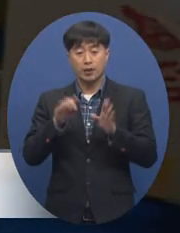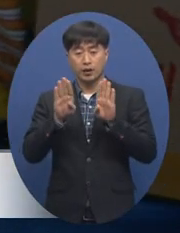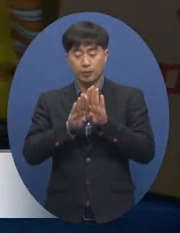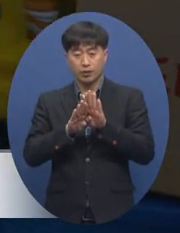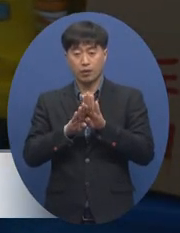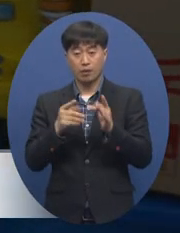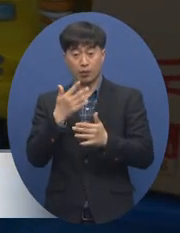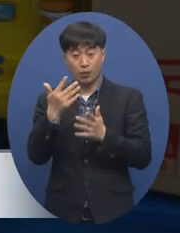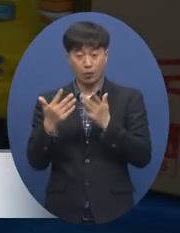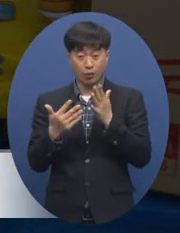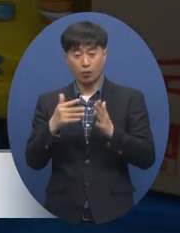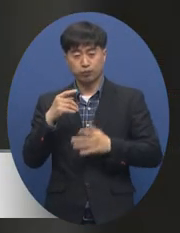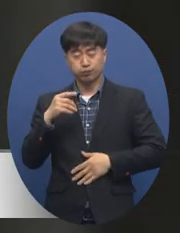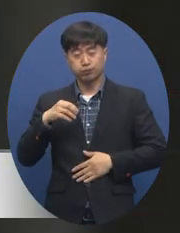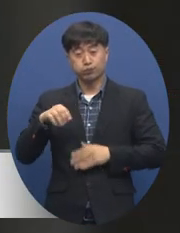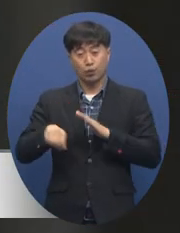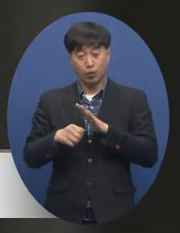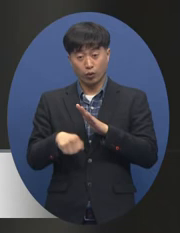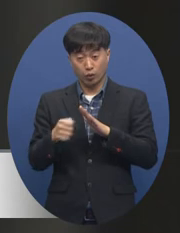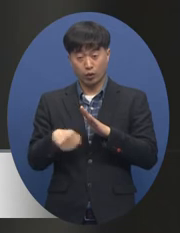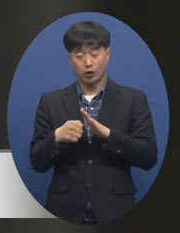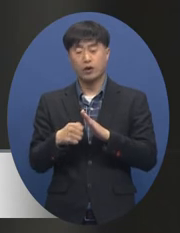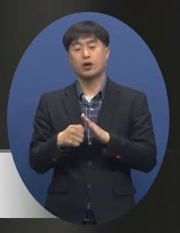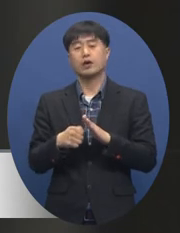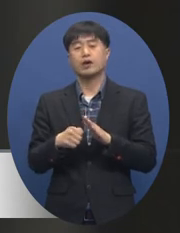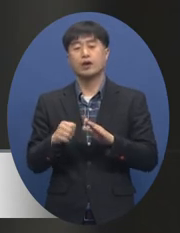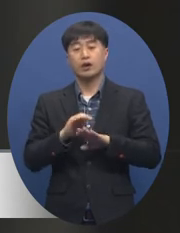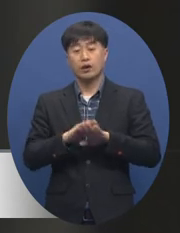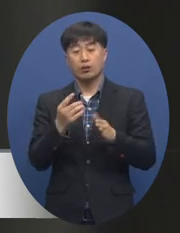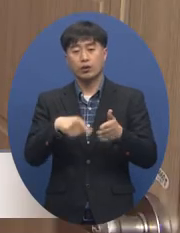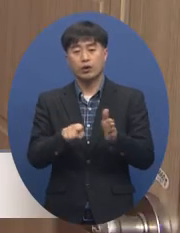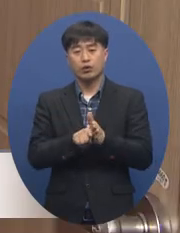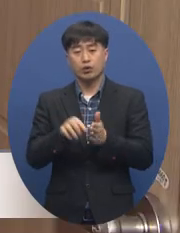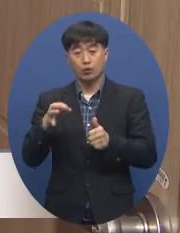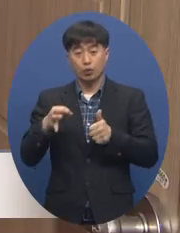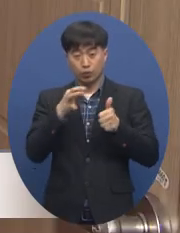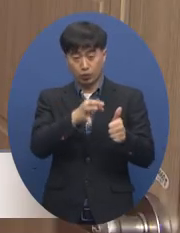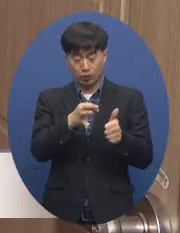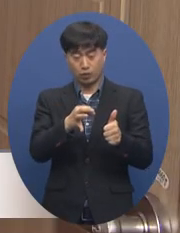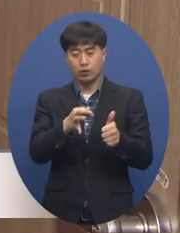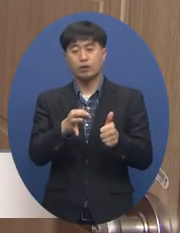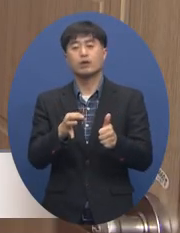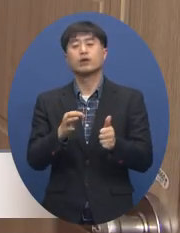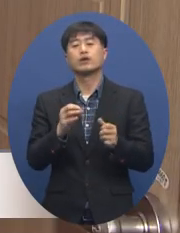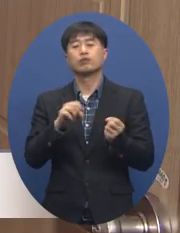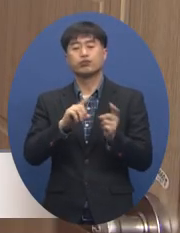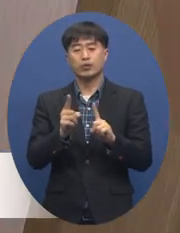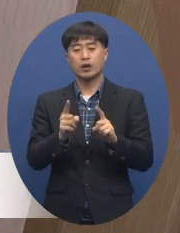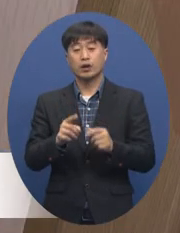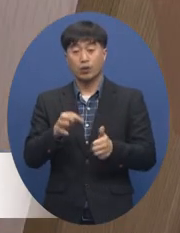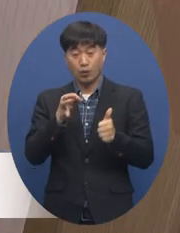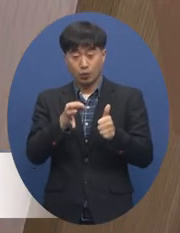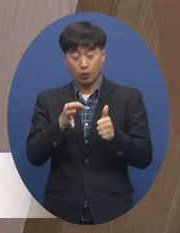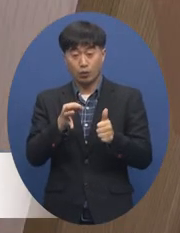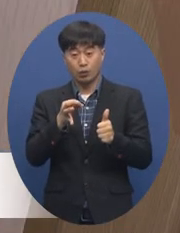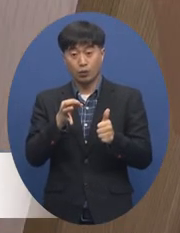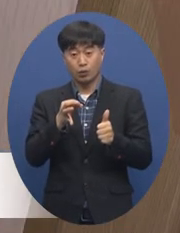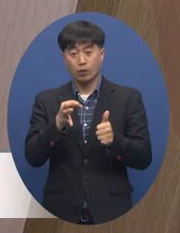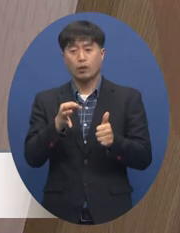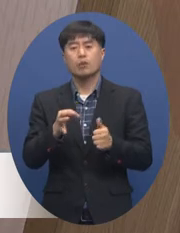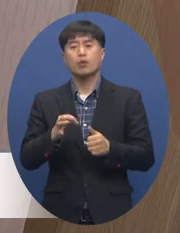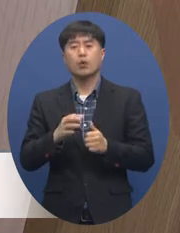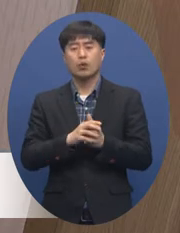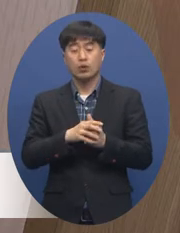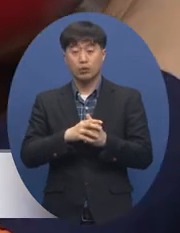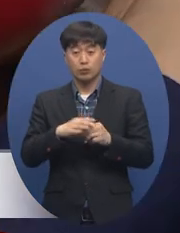등의 관리 부실을 잡기 위해 현금 포상 제도를 부활시켰습니다. 상금을 노린 비상구 파파라치로 인해 상품권이나 소화기